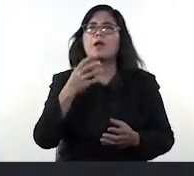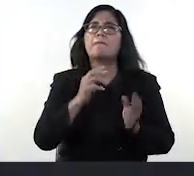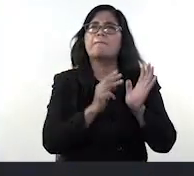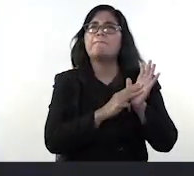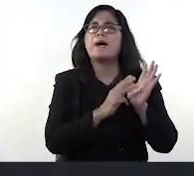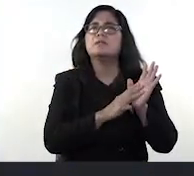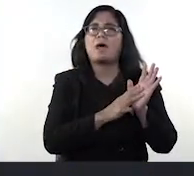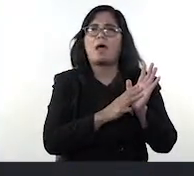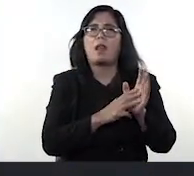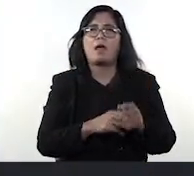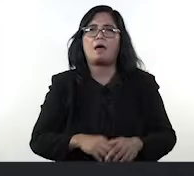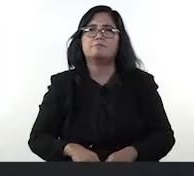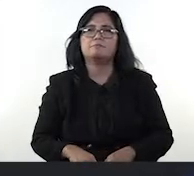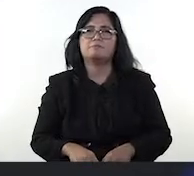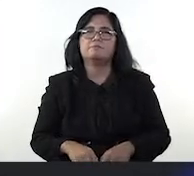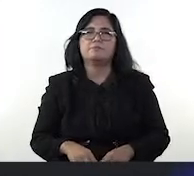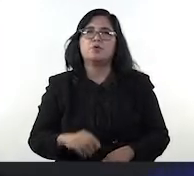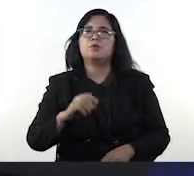lu travel Mega Deal